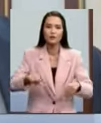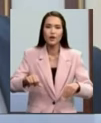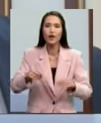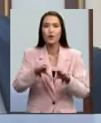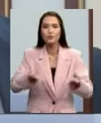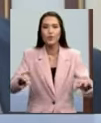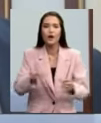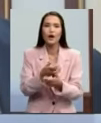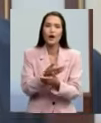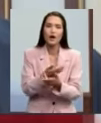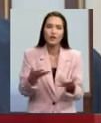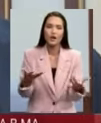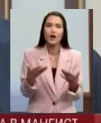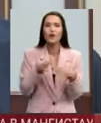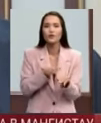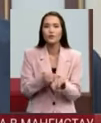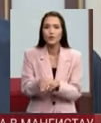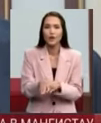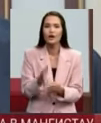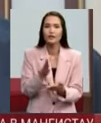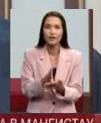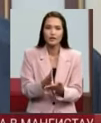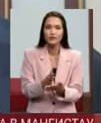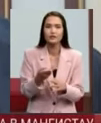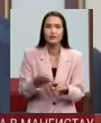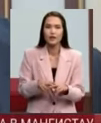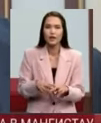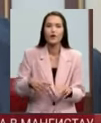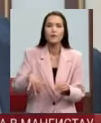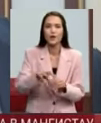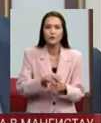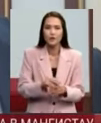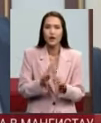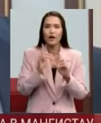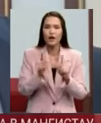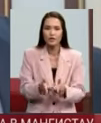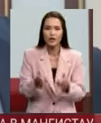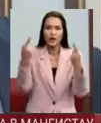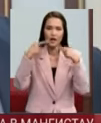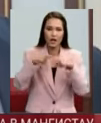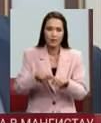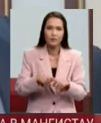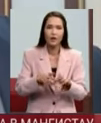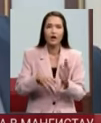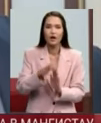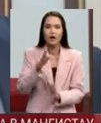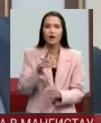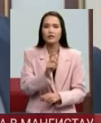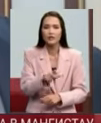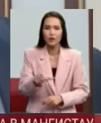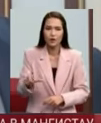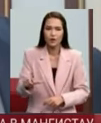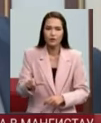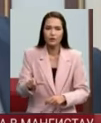нам выделена в поселке Хорок. Все подводы хозяйственные, это электричество, вода, дороги, все